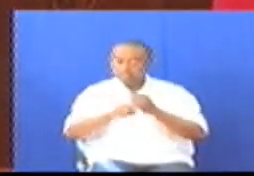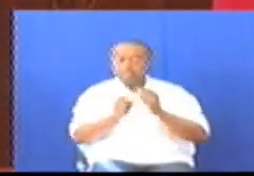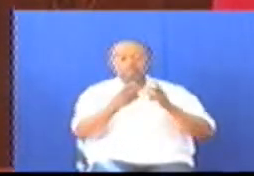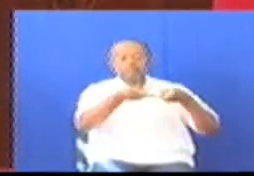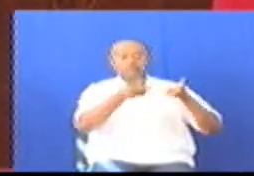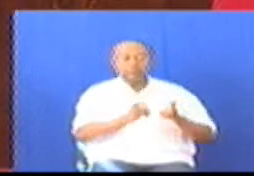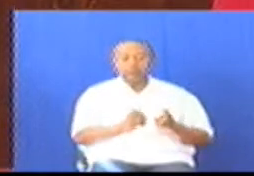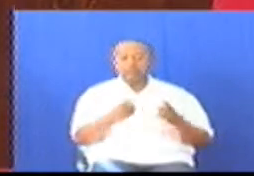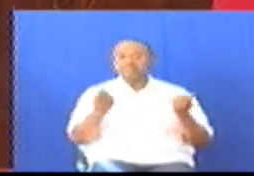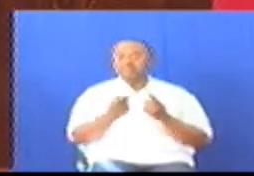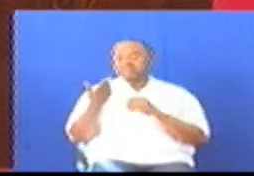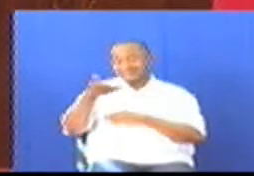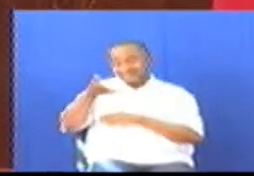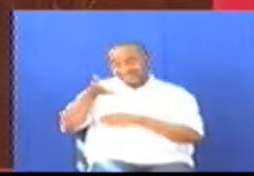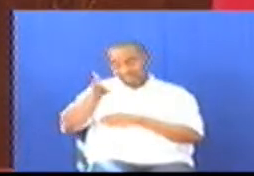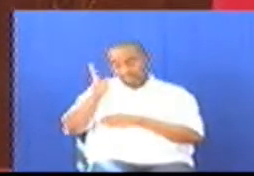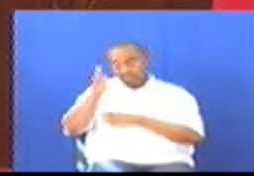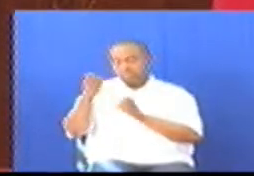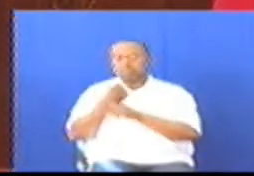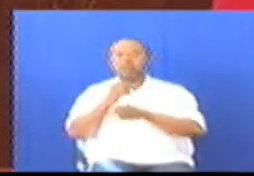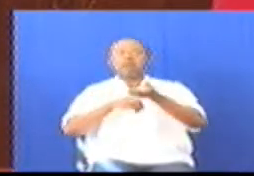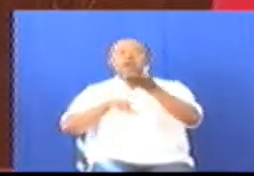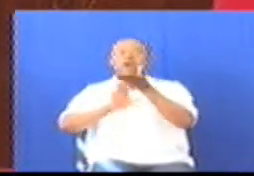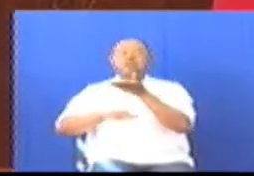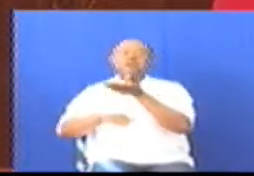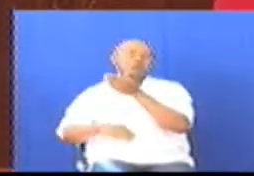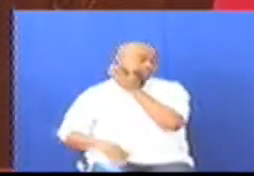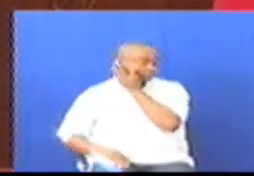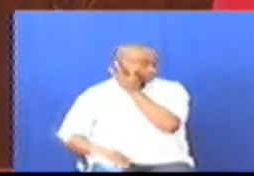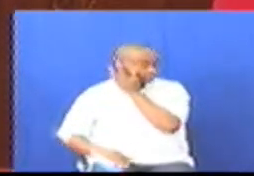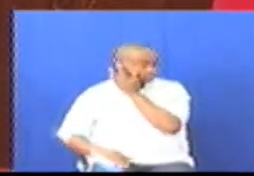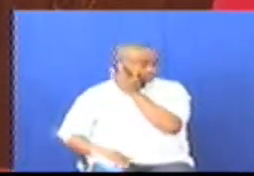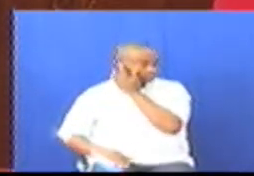pia kuitia hasara taifa. Mheshimiwa Spika,